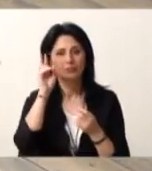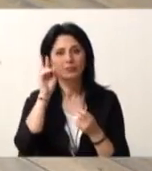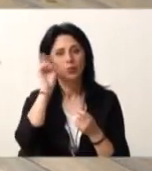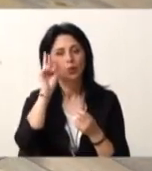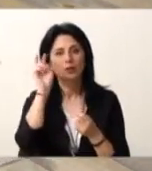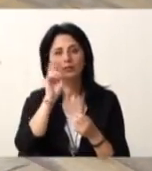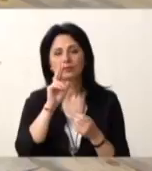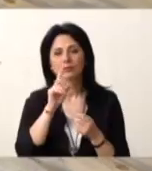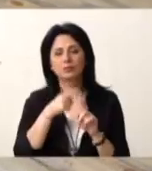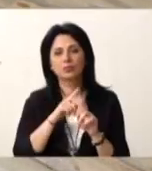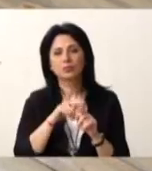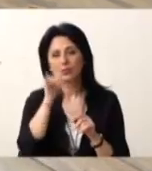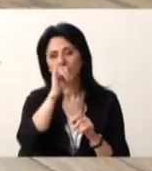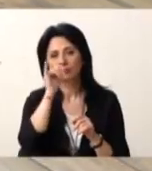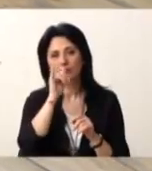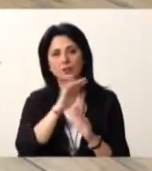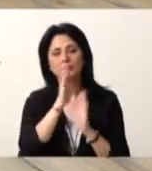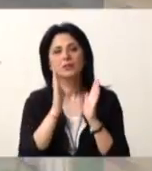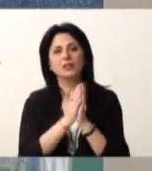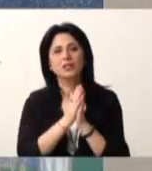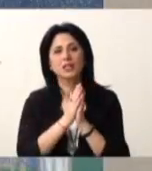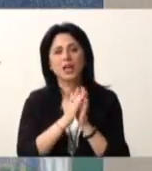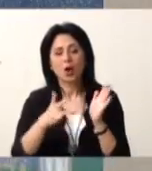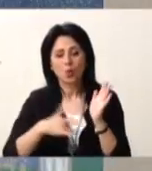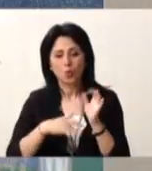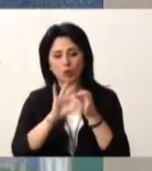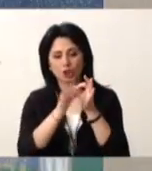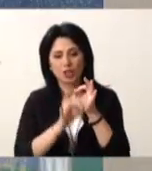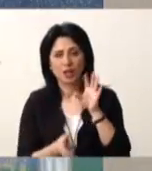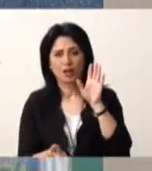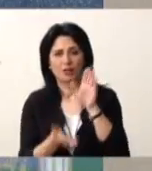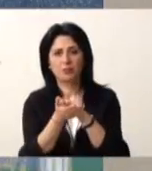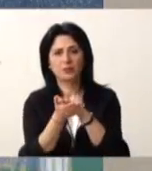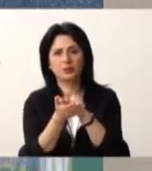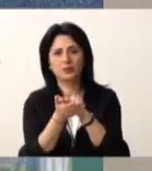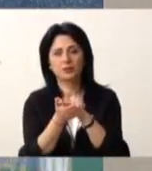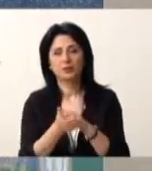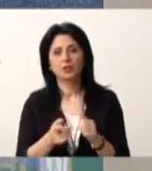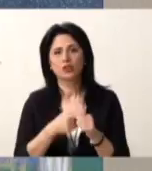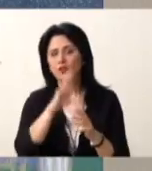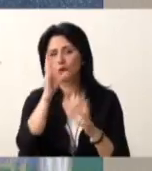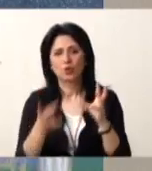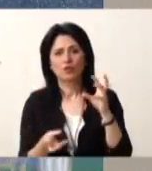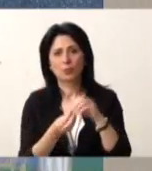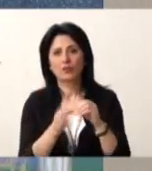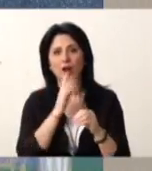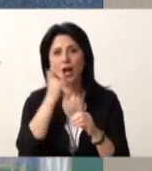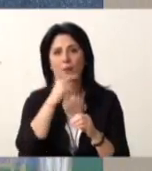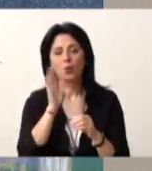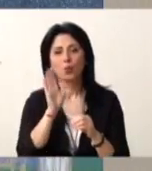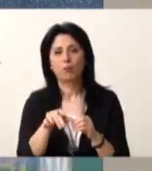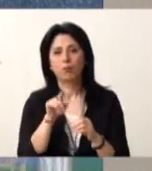რომ როგორც აღვნიშნეთ, მთლიანად მთელი კუჩნატლავის ტრაქტი ერთმანეთთან არის დაკავშირებული. ეხა ქალბატონი